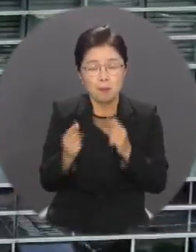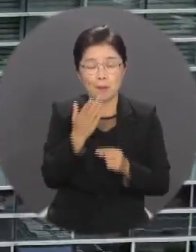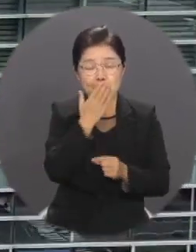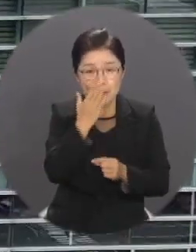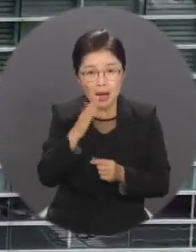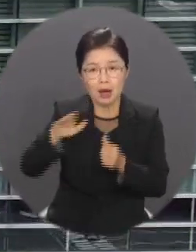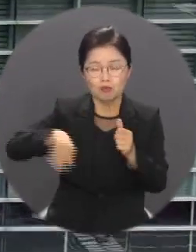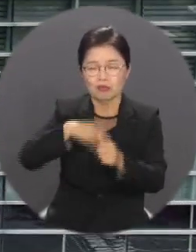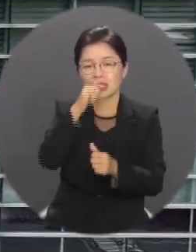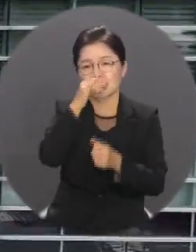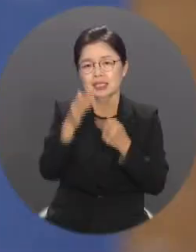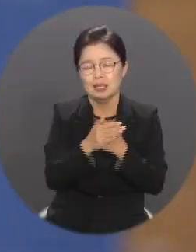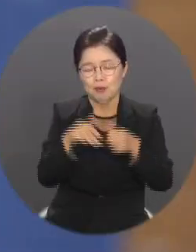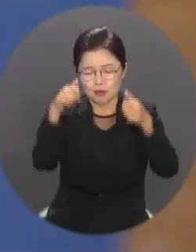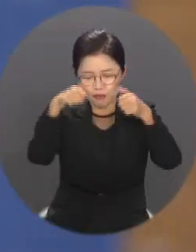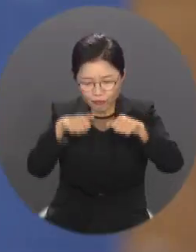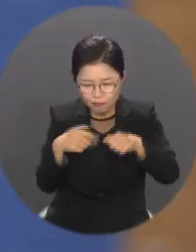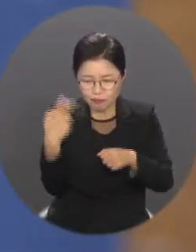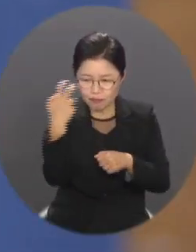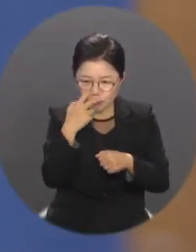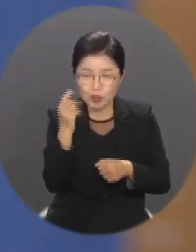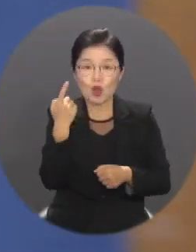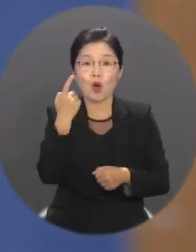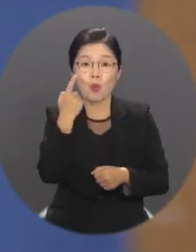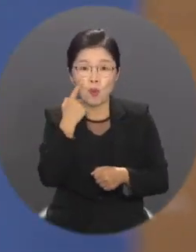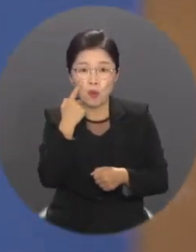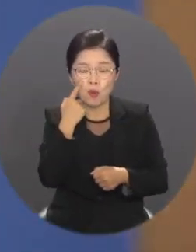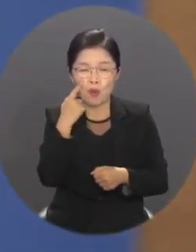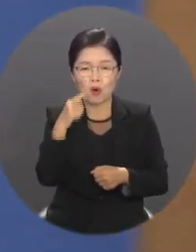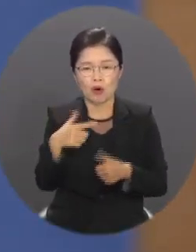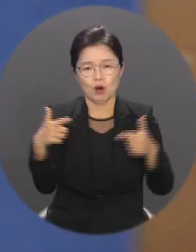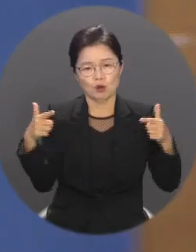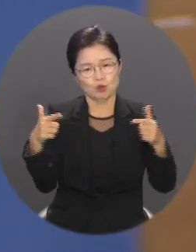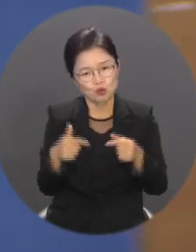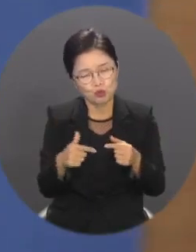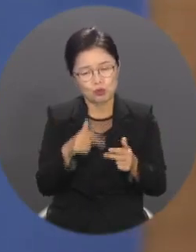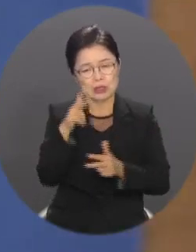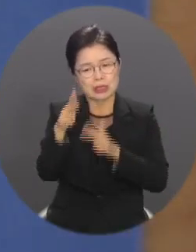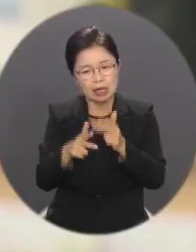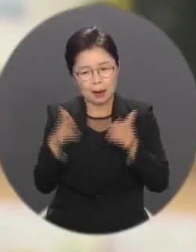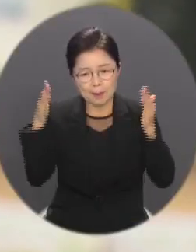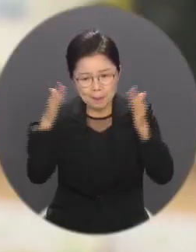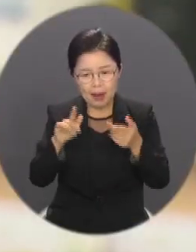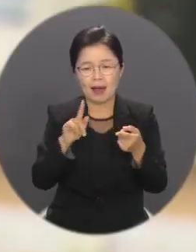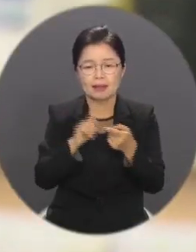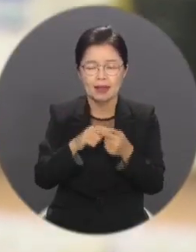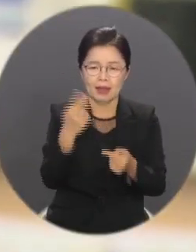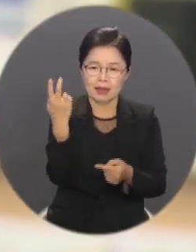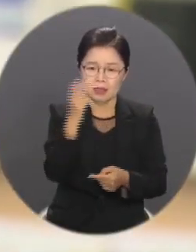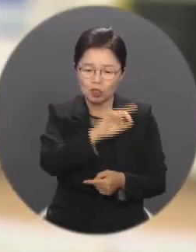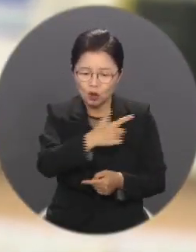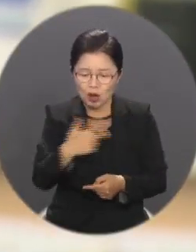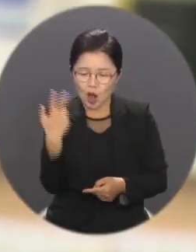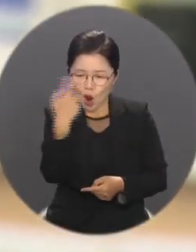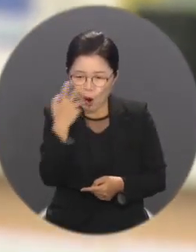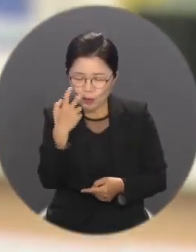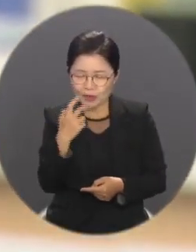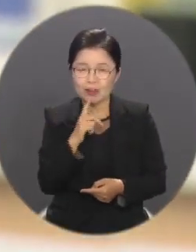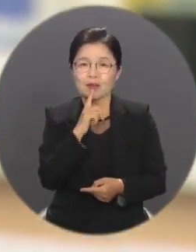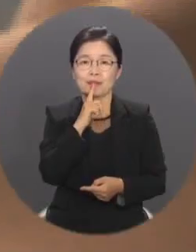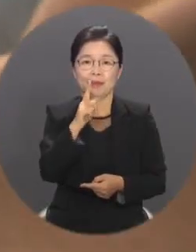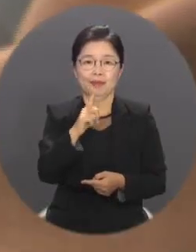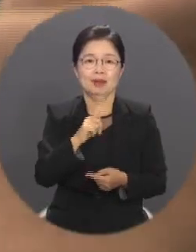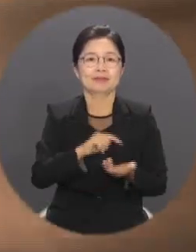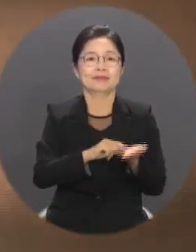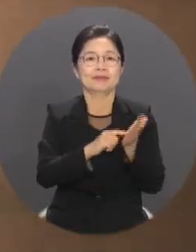심의 과정을 지켜본 뒤 상생 카드 지원 비율 축소 등 사업의 방향성을 다각도로 검토하겠다고 밝혔습니다 mbc